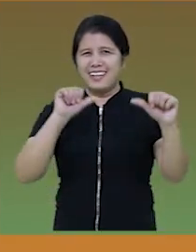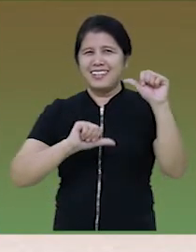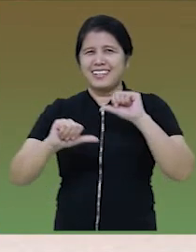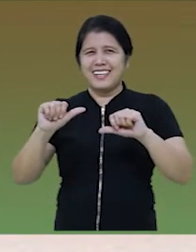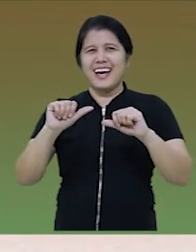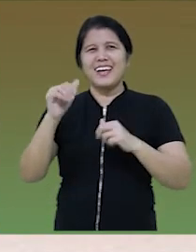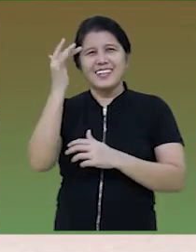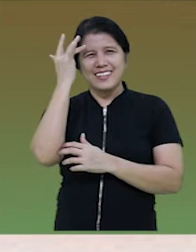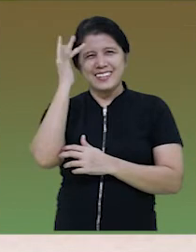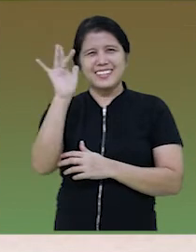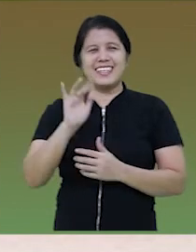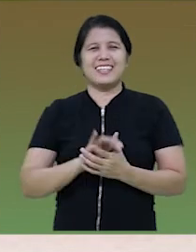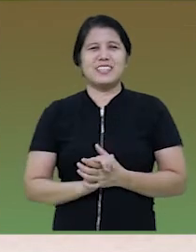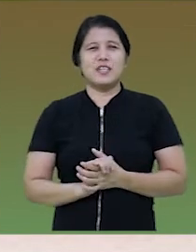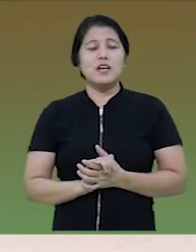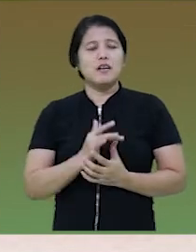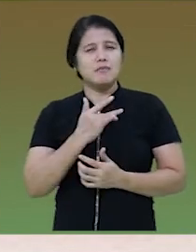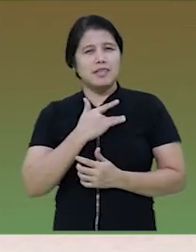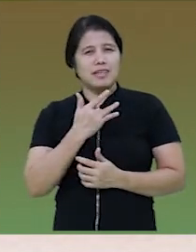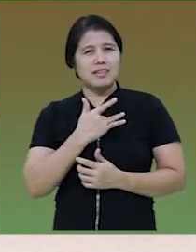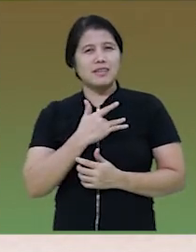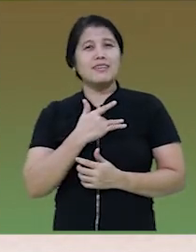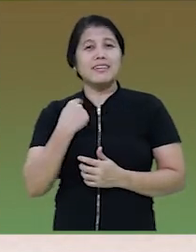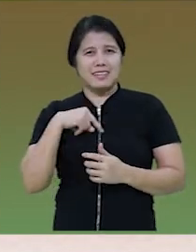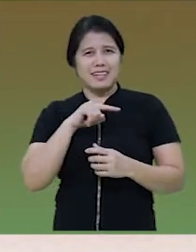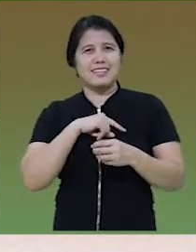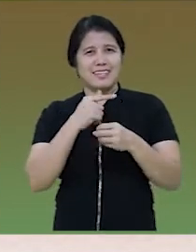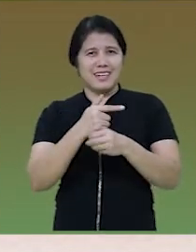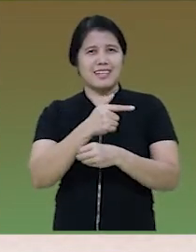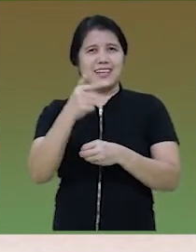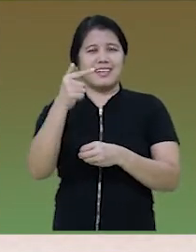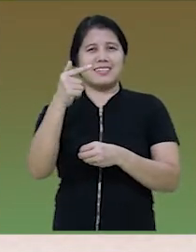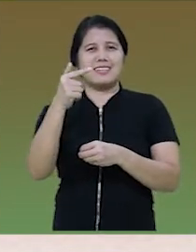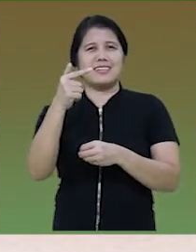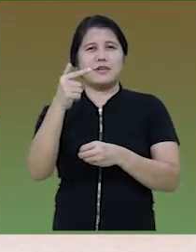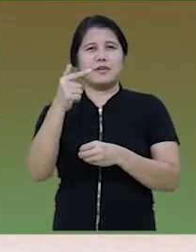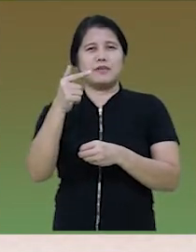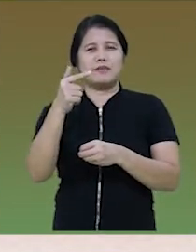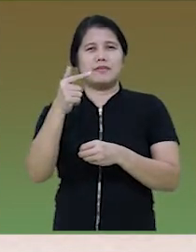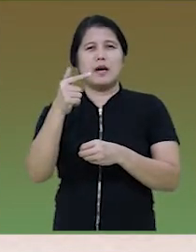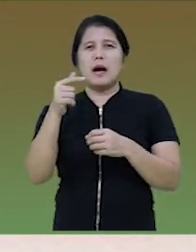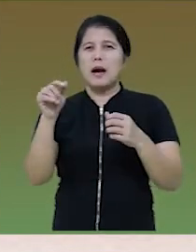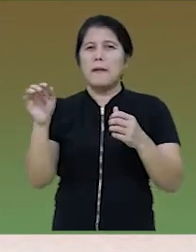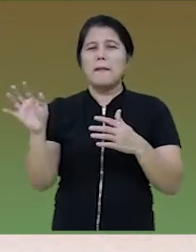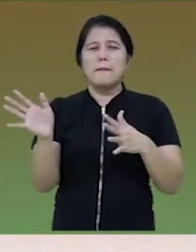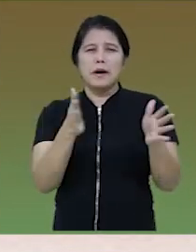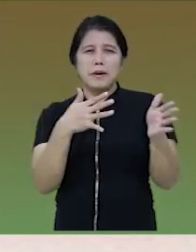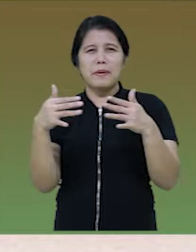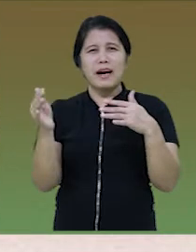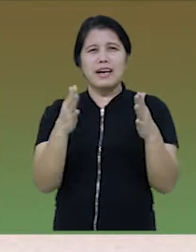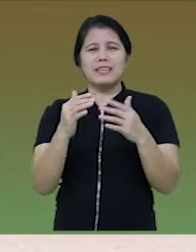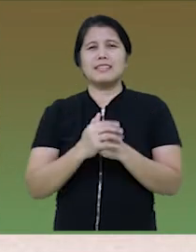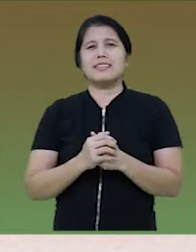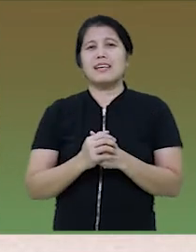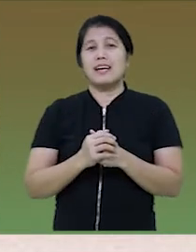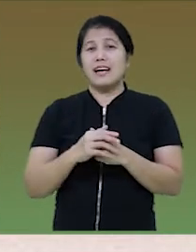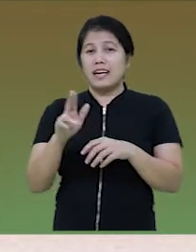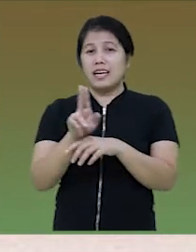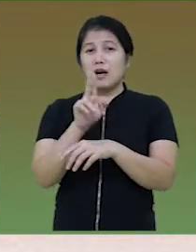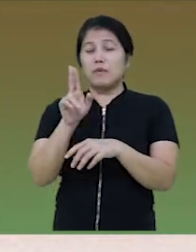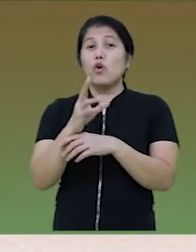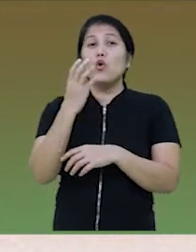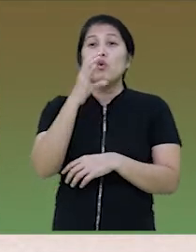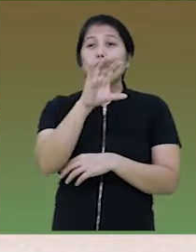Sayhusay talaga! Mararamdaman natin ang gas sa pamamagitan ng pagpapahangin gamit ang electric